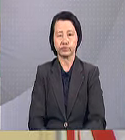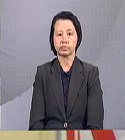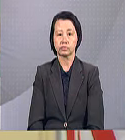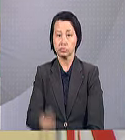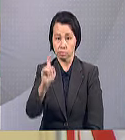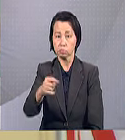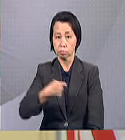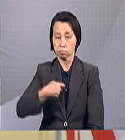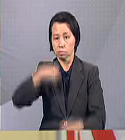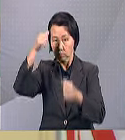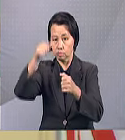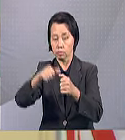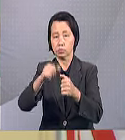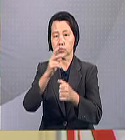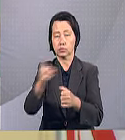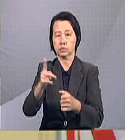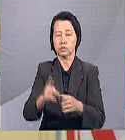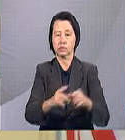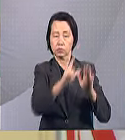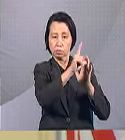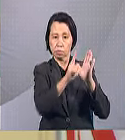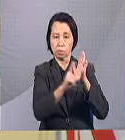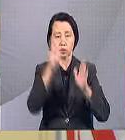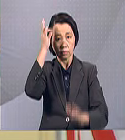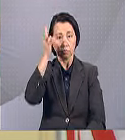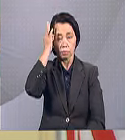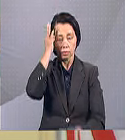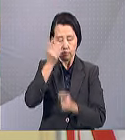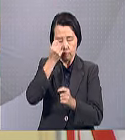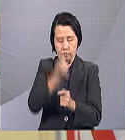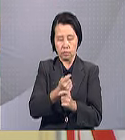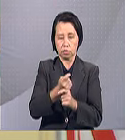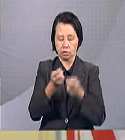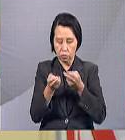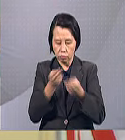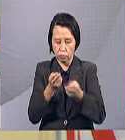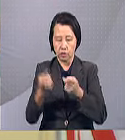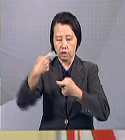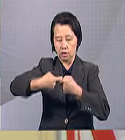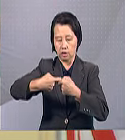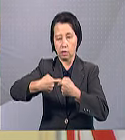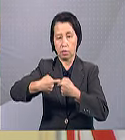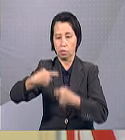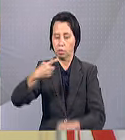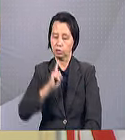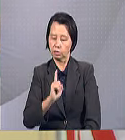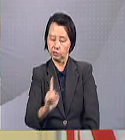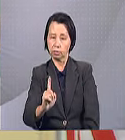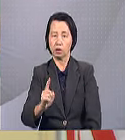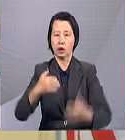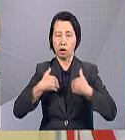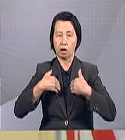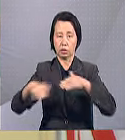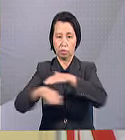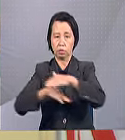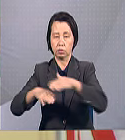saya ingatkan bahawa Perlembagaan Persekutuan menetapkan urusan berkaitan hal ehwal Islam berada di